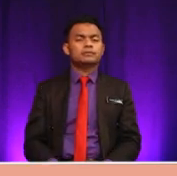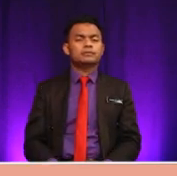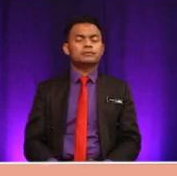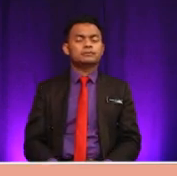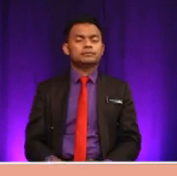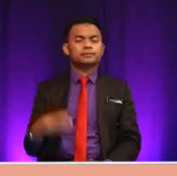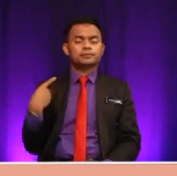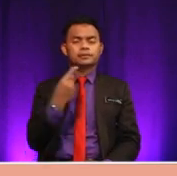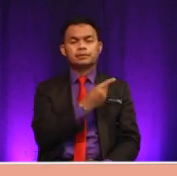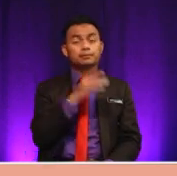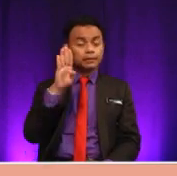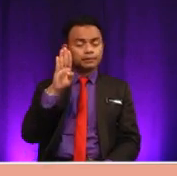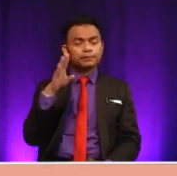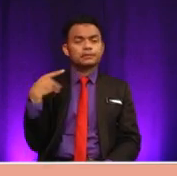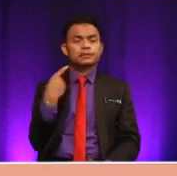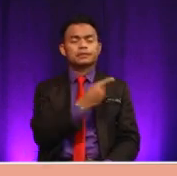bisa